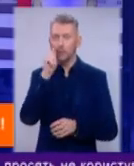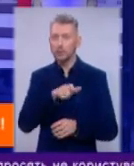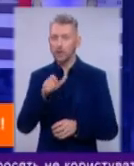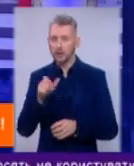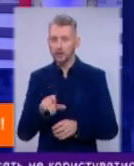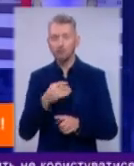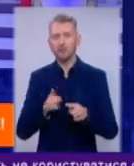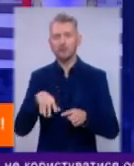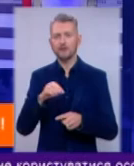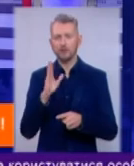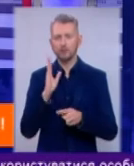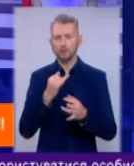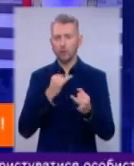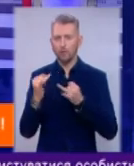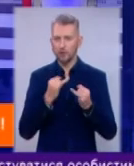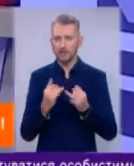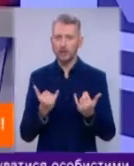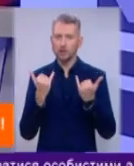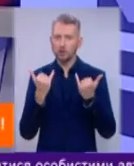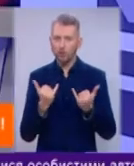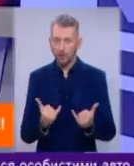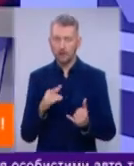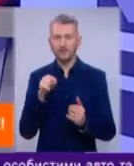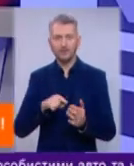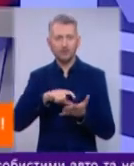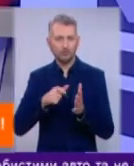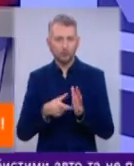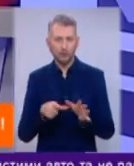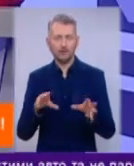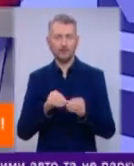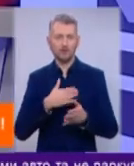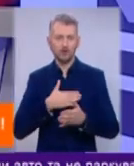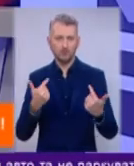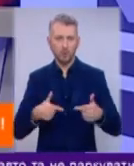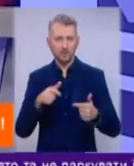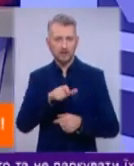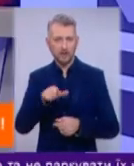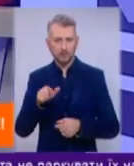українців? Про це все будемо говорити сьогодні в цій студії з нашими гостями.